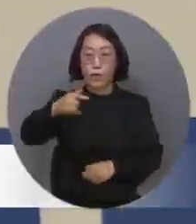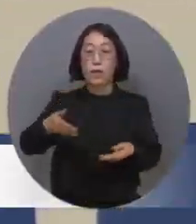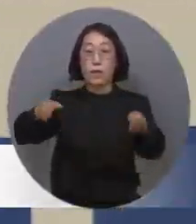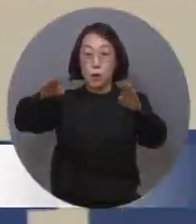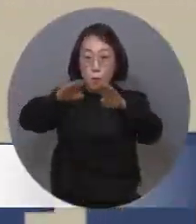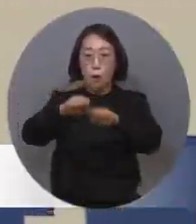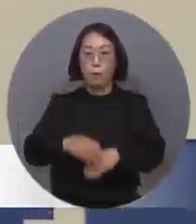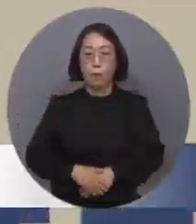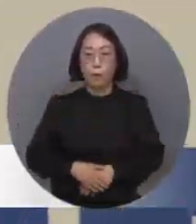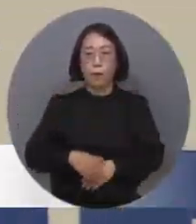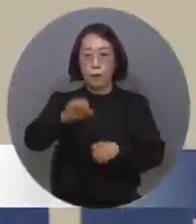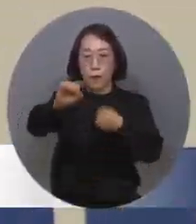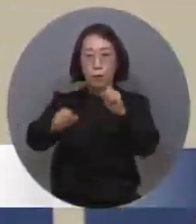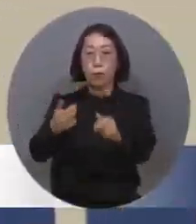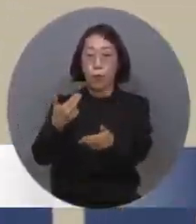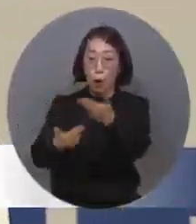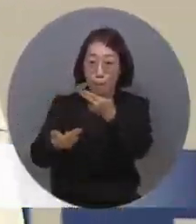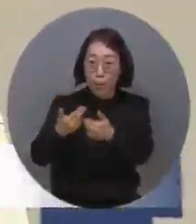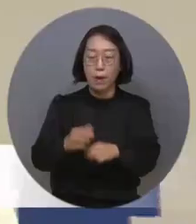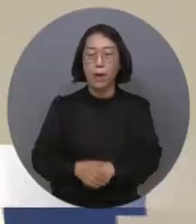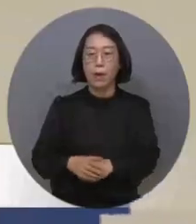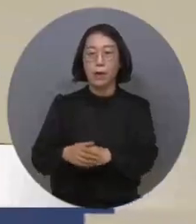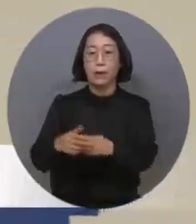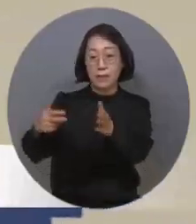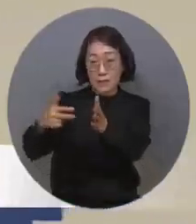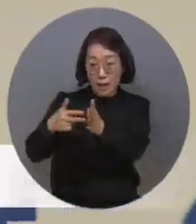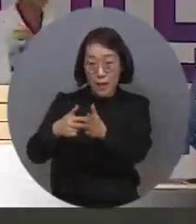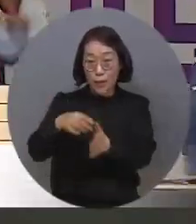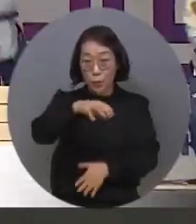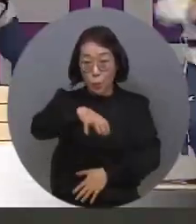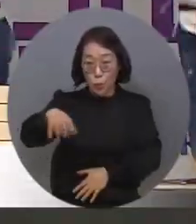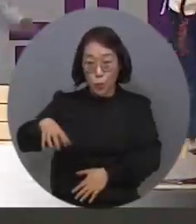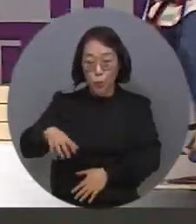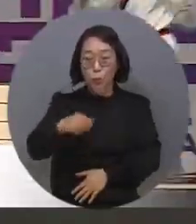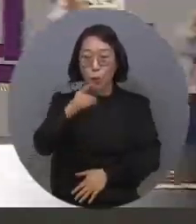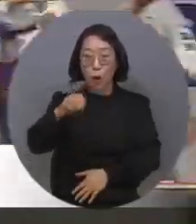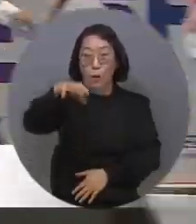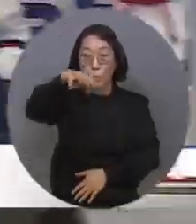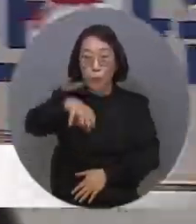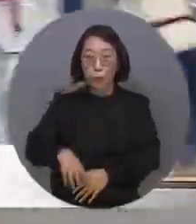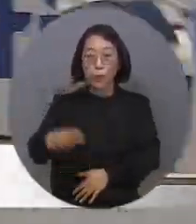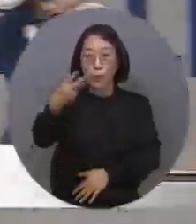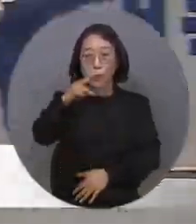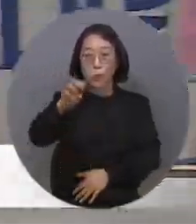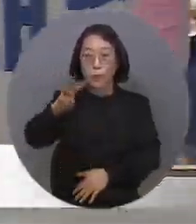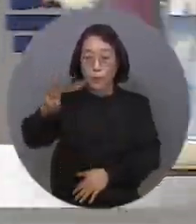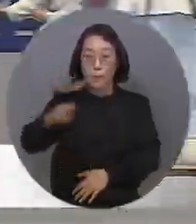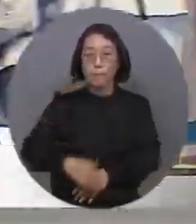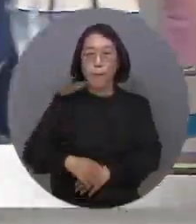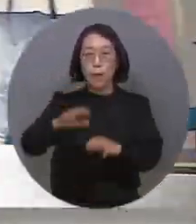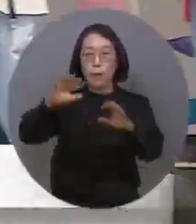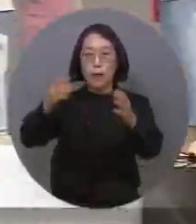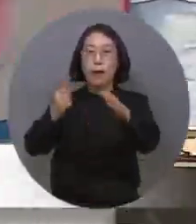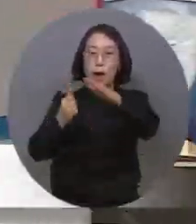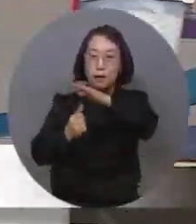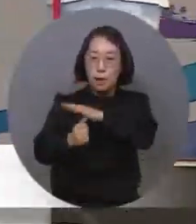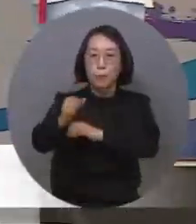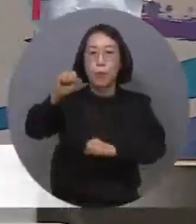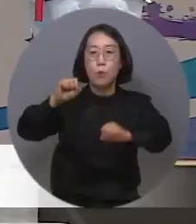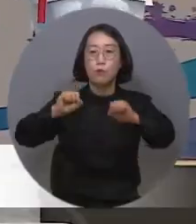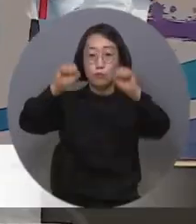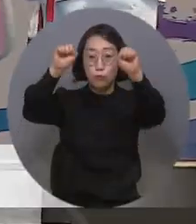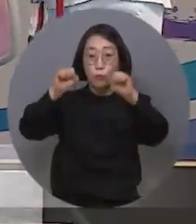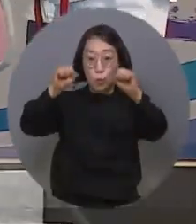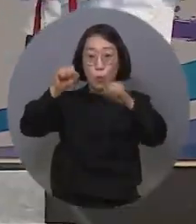대한태권도협회, 태권도진흥재단은 서울 광화문광장 일대에서 2023 국기태권도 한마음 대축제를